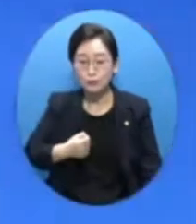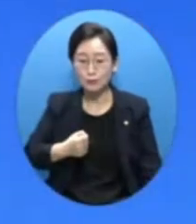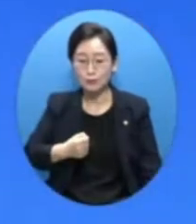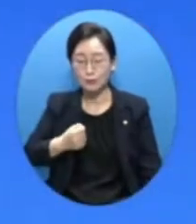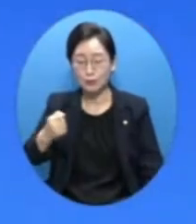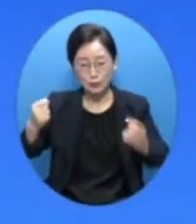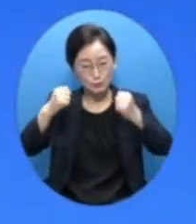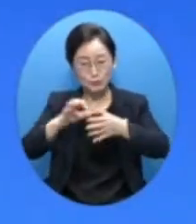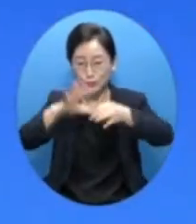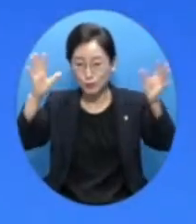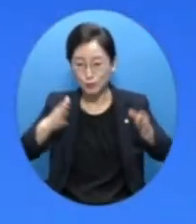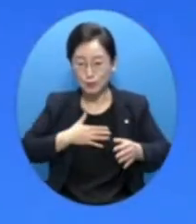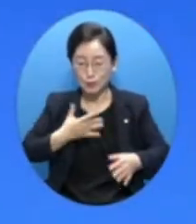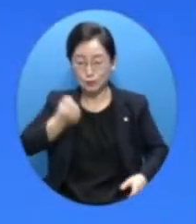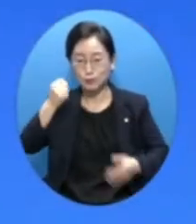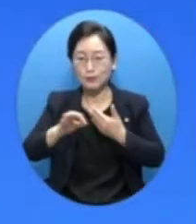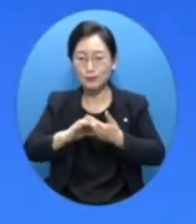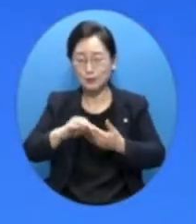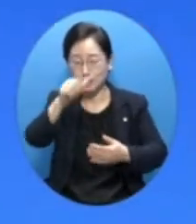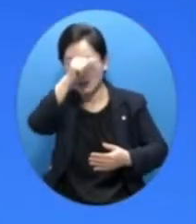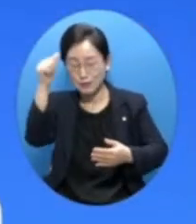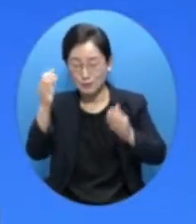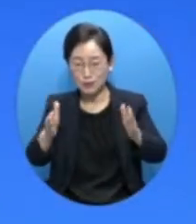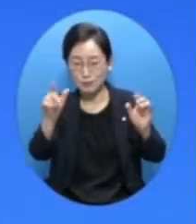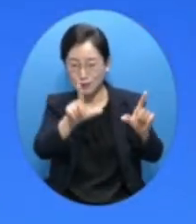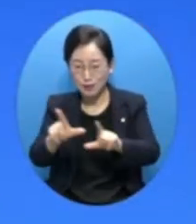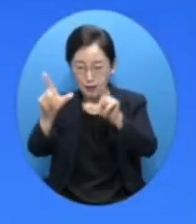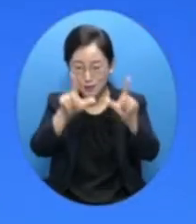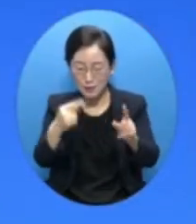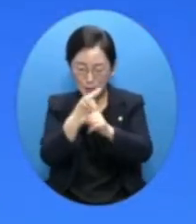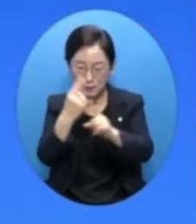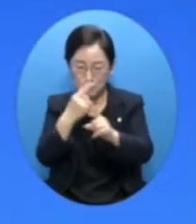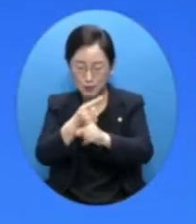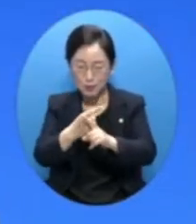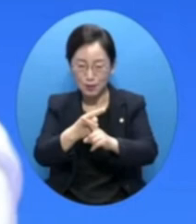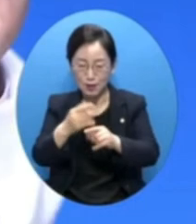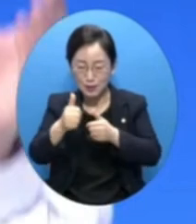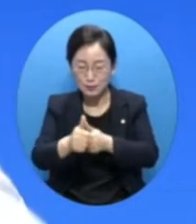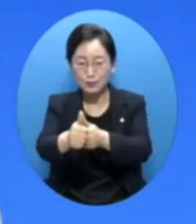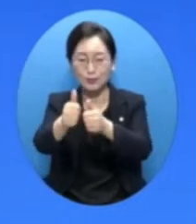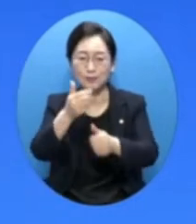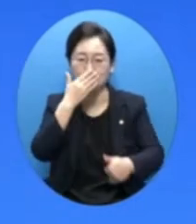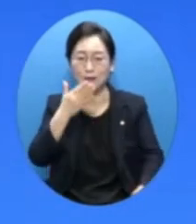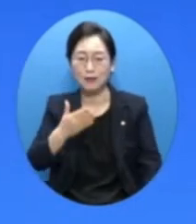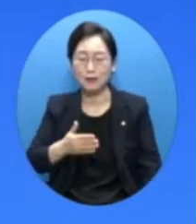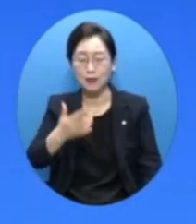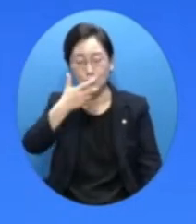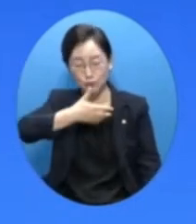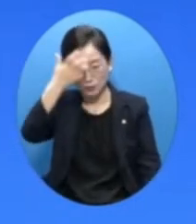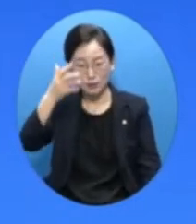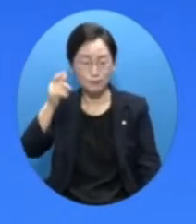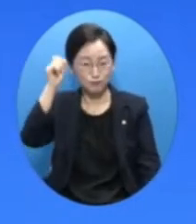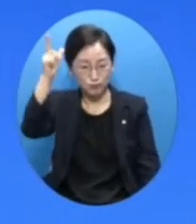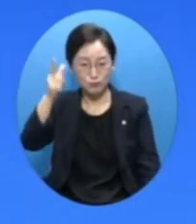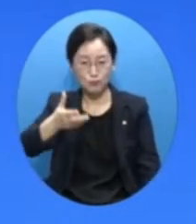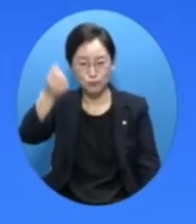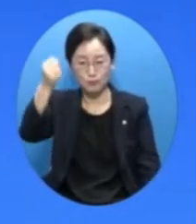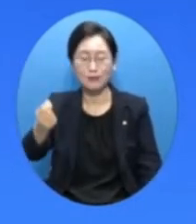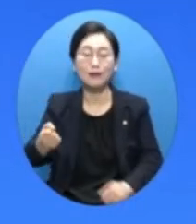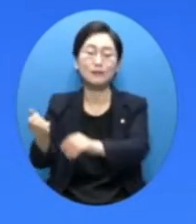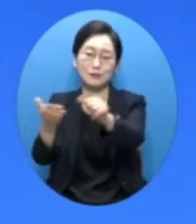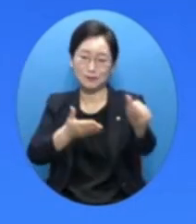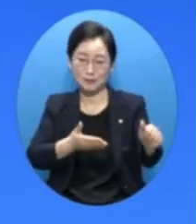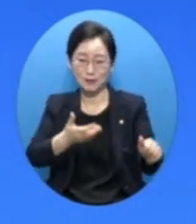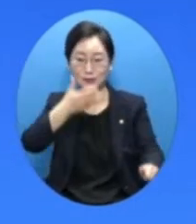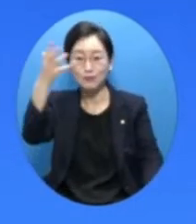꿈이 나를 변화시키고 내 삶을 인도해 가는 것입니다. 거룩한 꿈을 꾸시기 바랍니다. 위대한 꿈을 꾸시기 바랍니다. 하나님께서 여러분 꿈을 통해서 놀라운